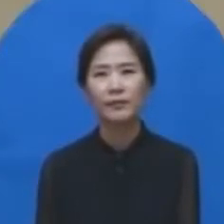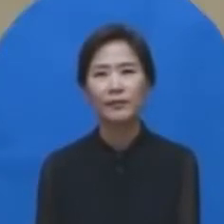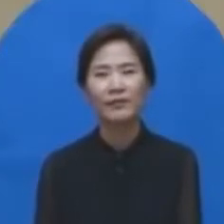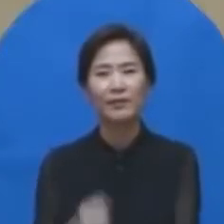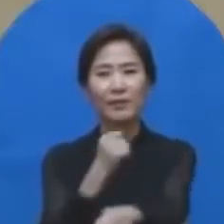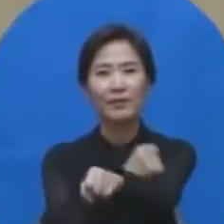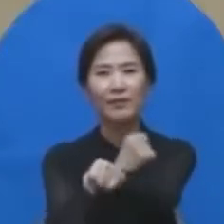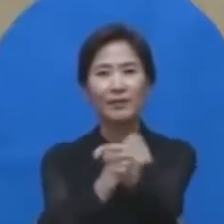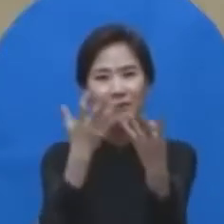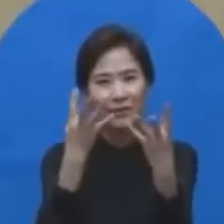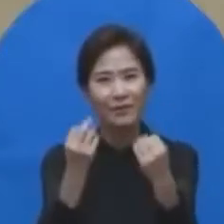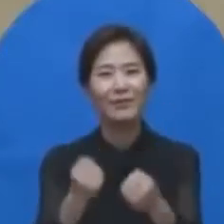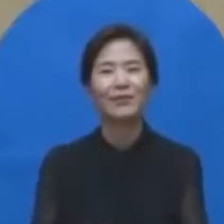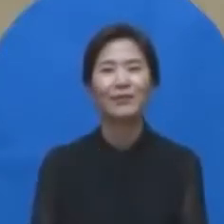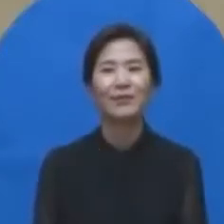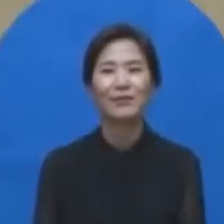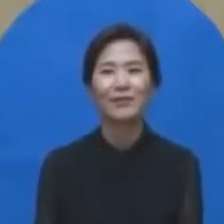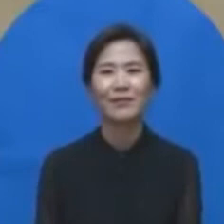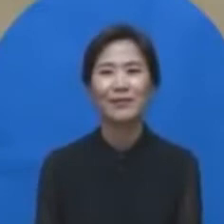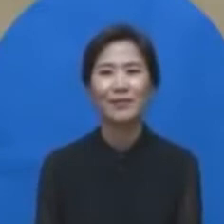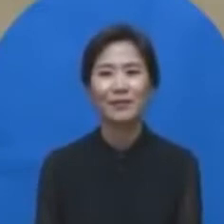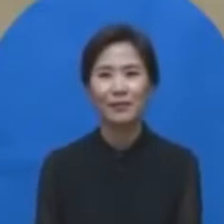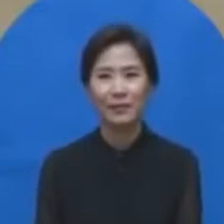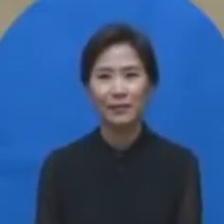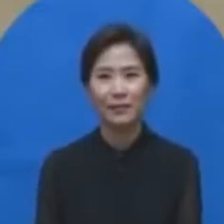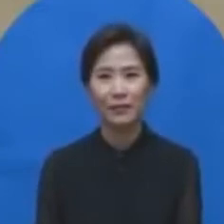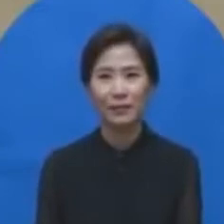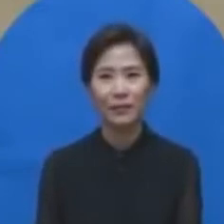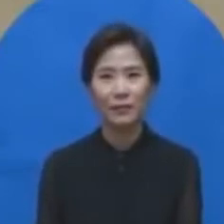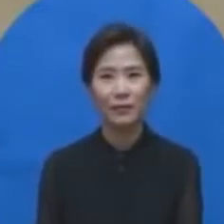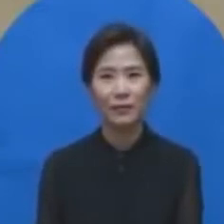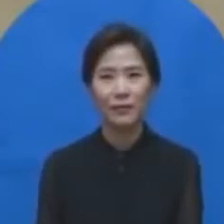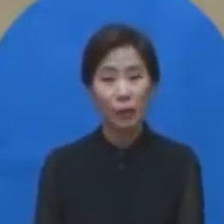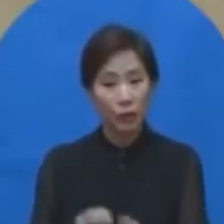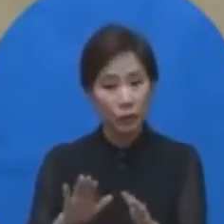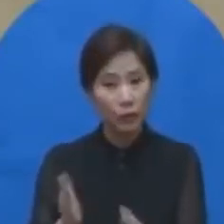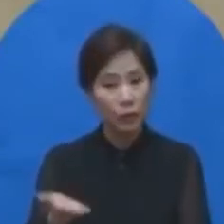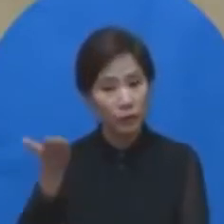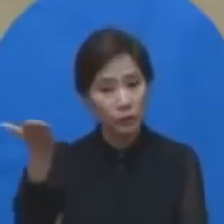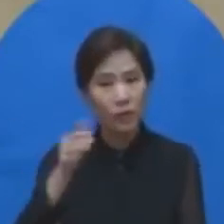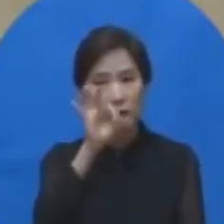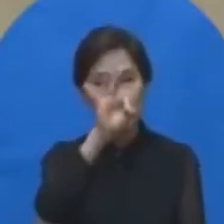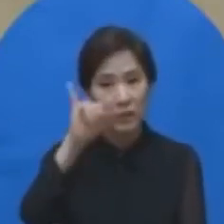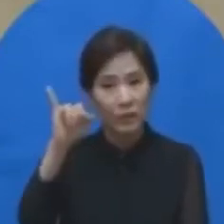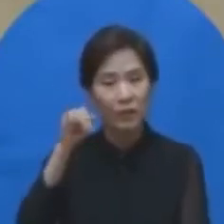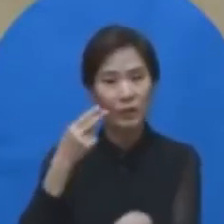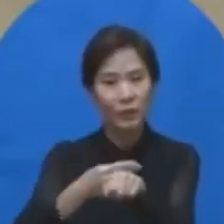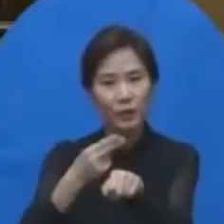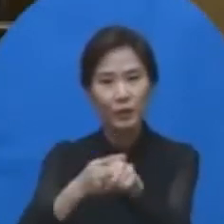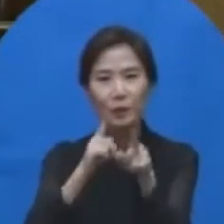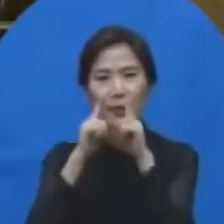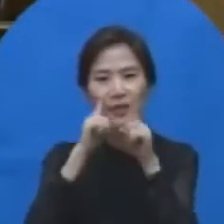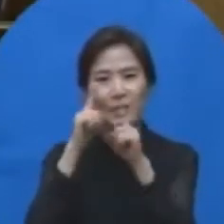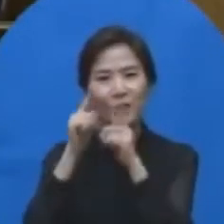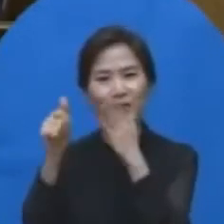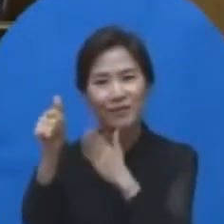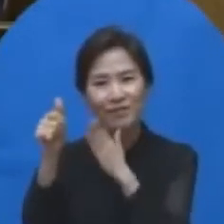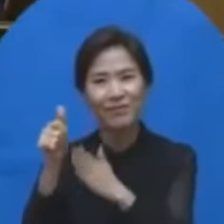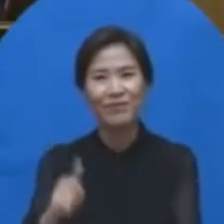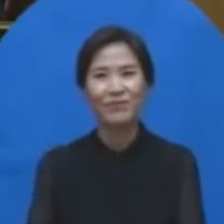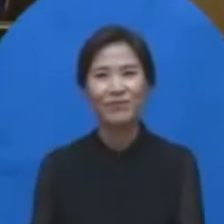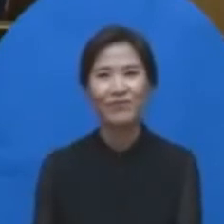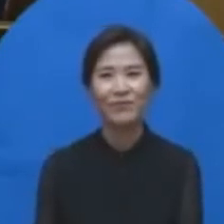하셨습니까? 예, 수고하셨습니다. 이번에는 비고 측의 이 교수님 말씀해 주시겠습니까?